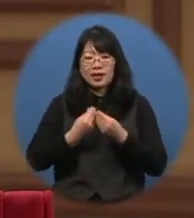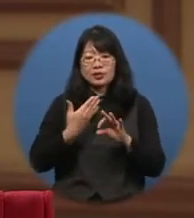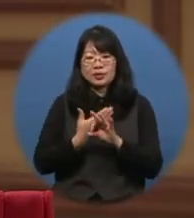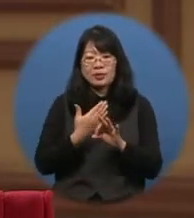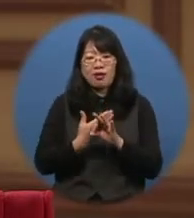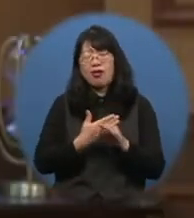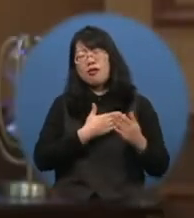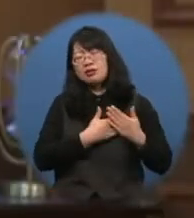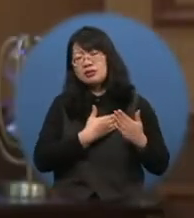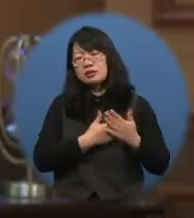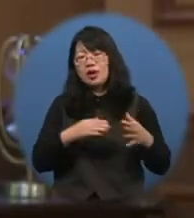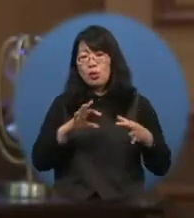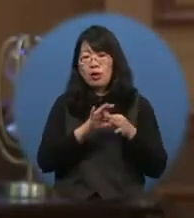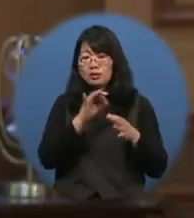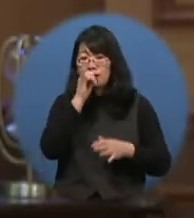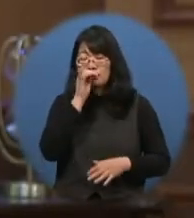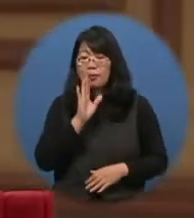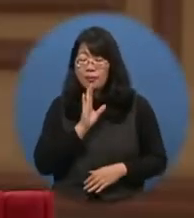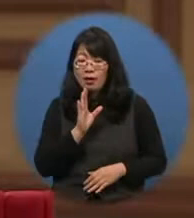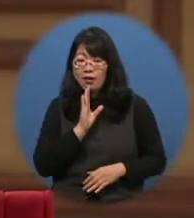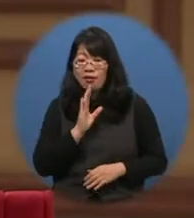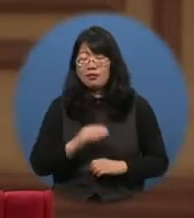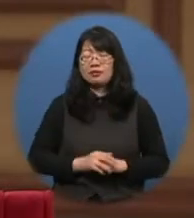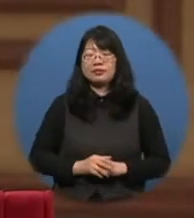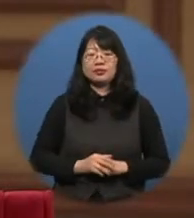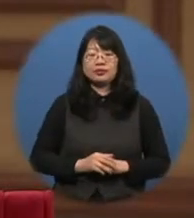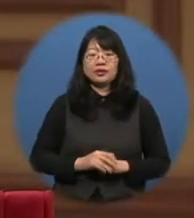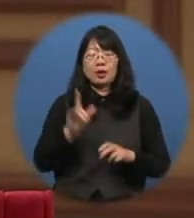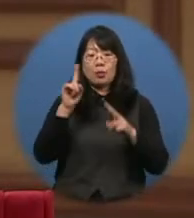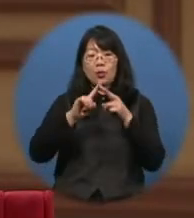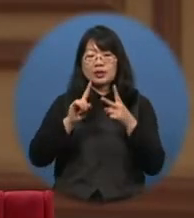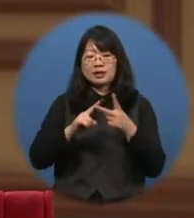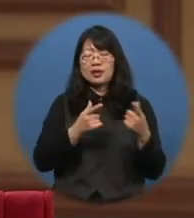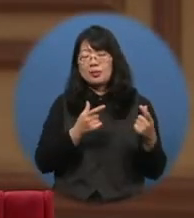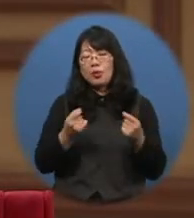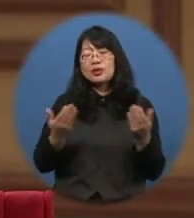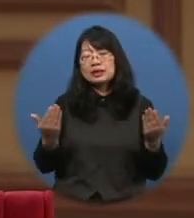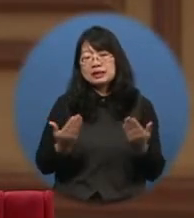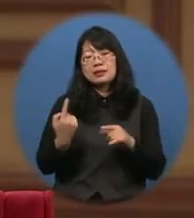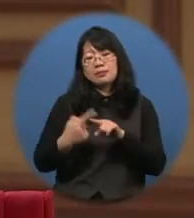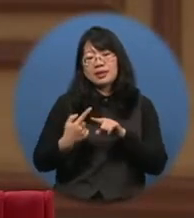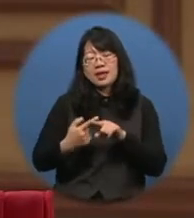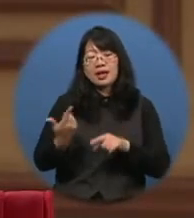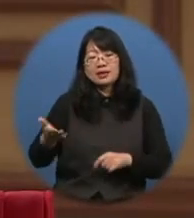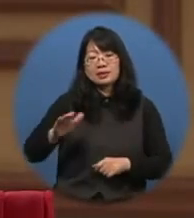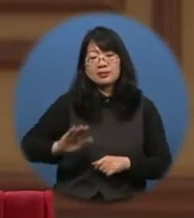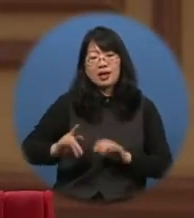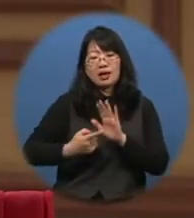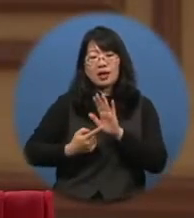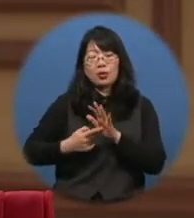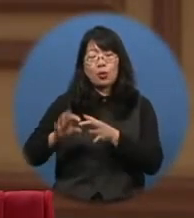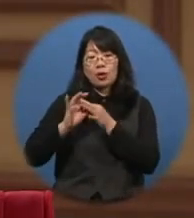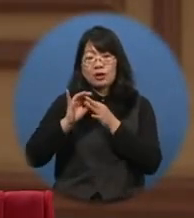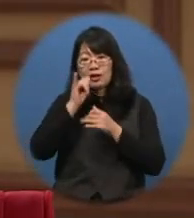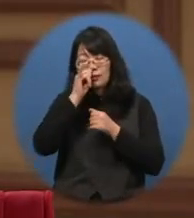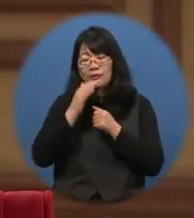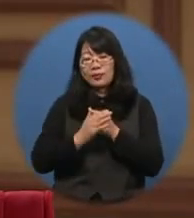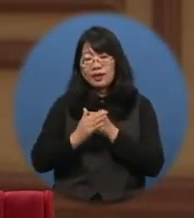양간의 긴장 관계 같은 게 있는 거 아닙니까? 예, 뭐 모든 일이 그렇겠습니다만 특히 이제 광고하고